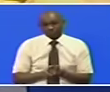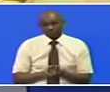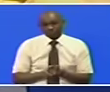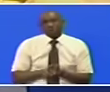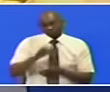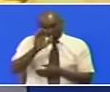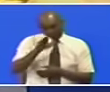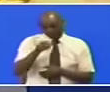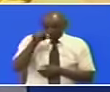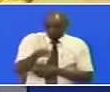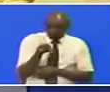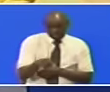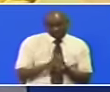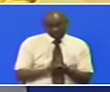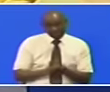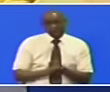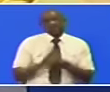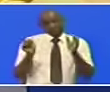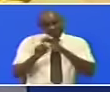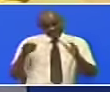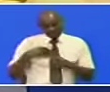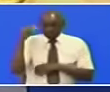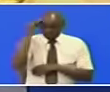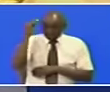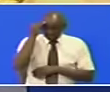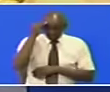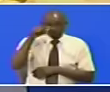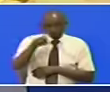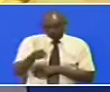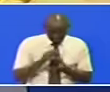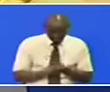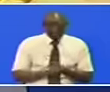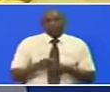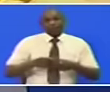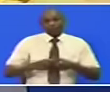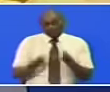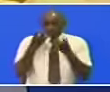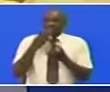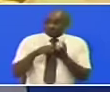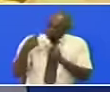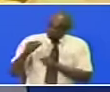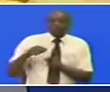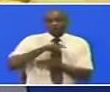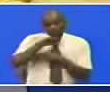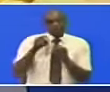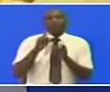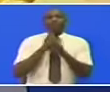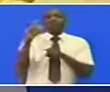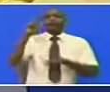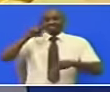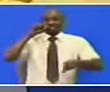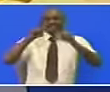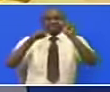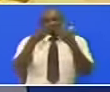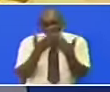Na mtazamaji, hii leo basi Waziri wa Elimu Dr. Fred Matiang'i amezindua shughuli ya kuwapa nafasi za kidato cha kwanza